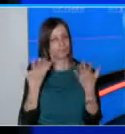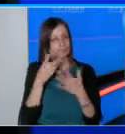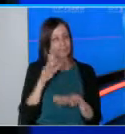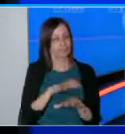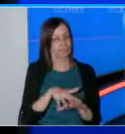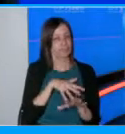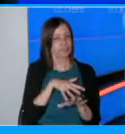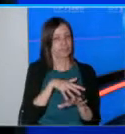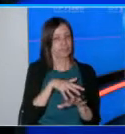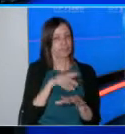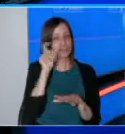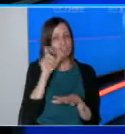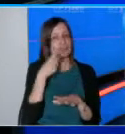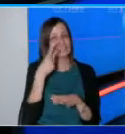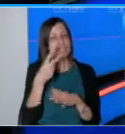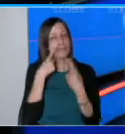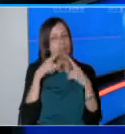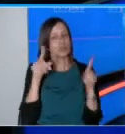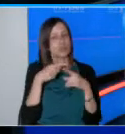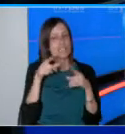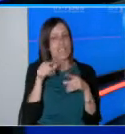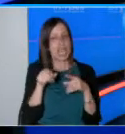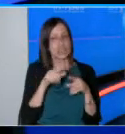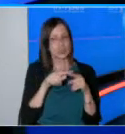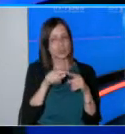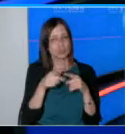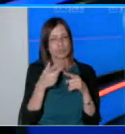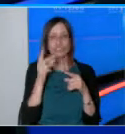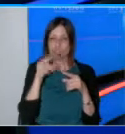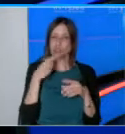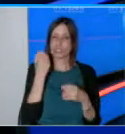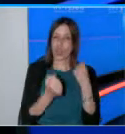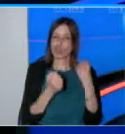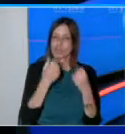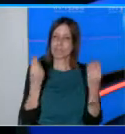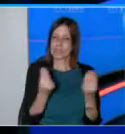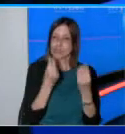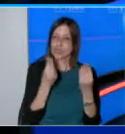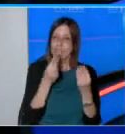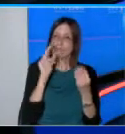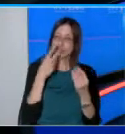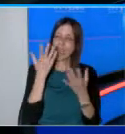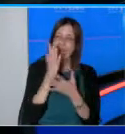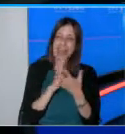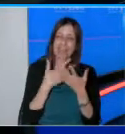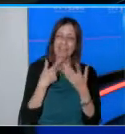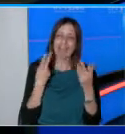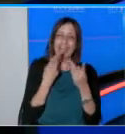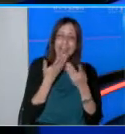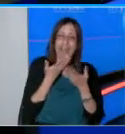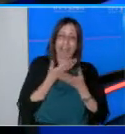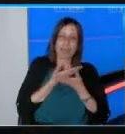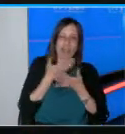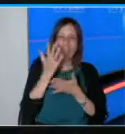מרגישה שאנשים מסתכלים על המוזיקה הזאת סביבך? כן, אז יש עם זה קושי מסוים. יש כאלה שהיא מחליקה להם יותר בגרון, ויש